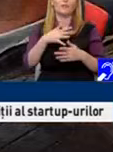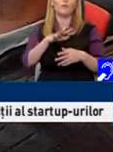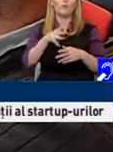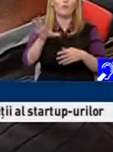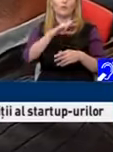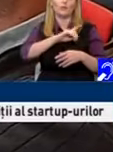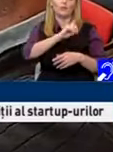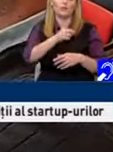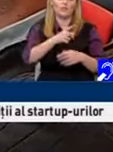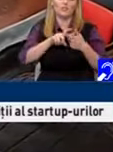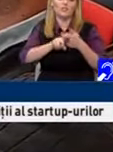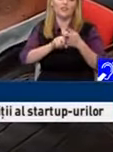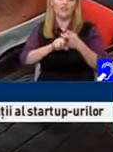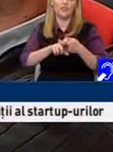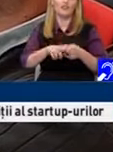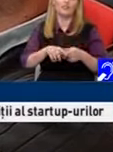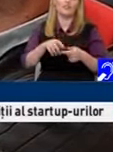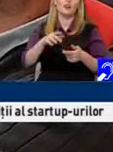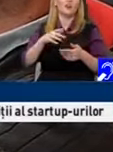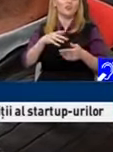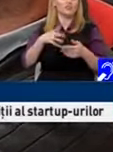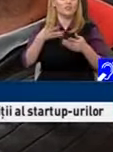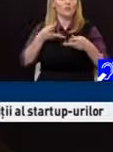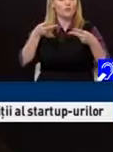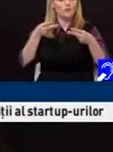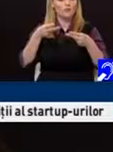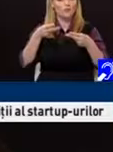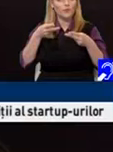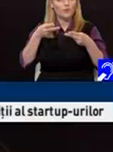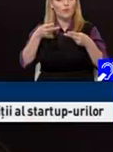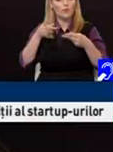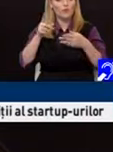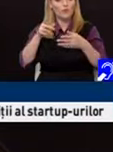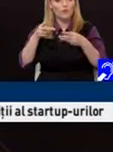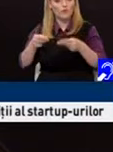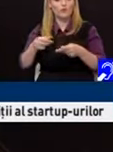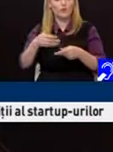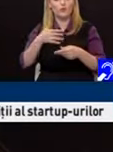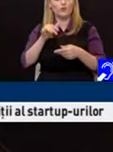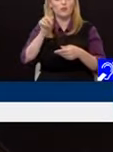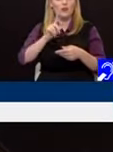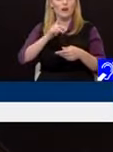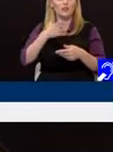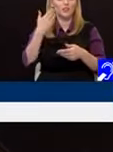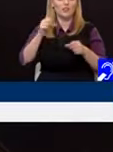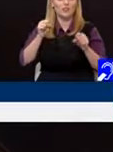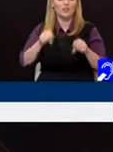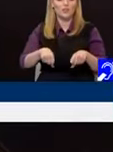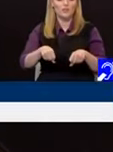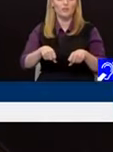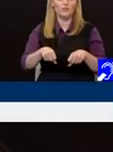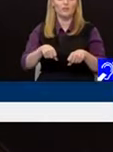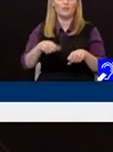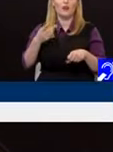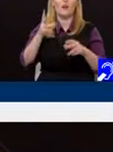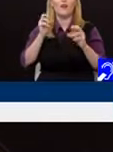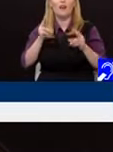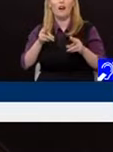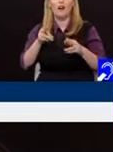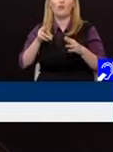puterea antreprenorului de a convinge că are un proiect viabil. Noi nu avem încă capacitatea de a accesa fonduri foarte mari și de aia ne gândeam